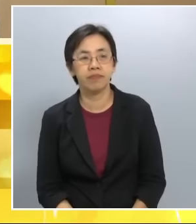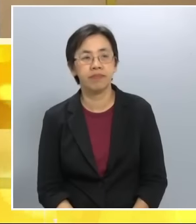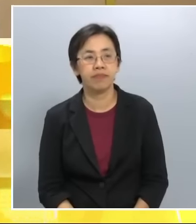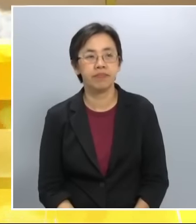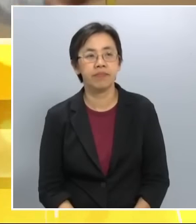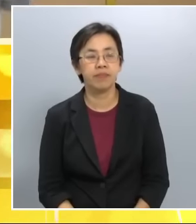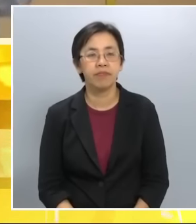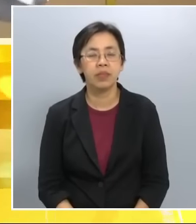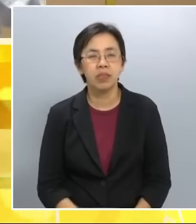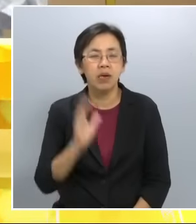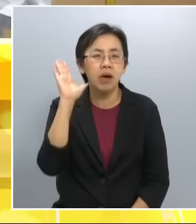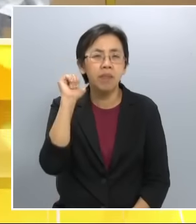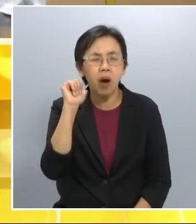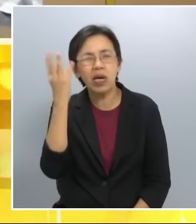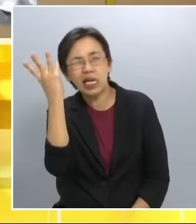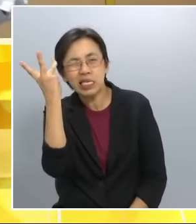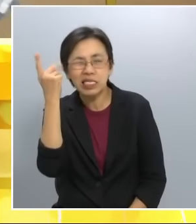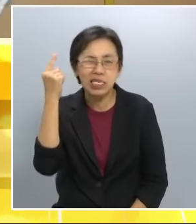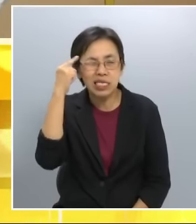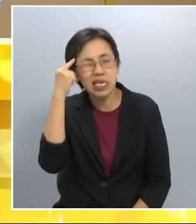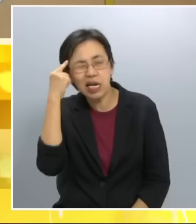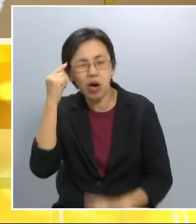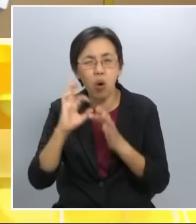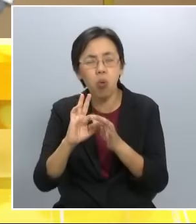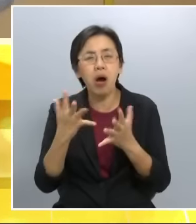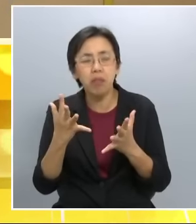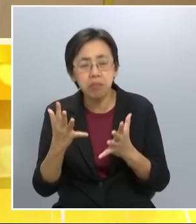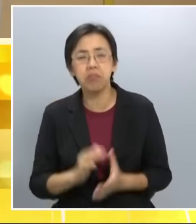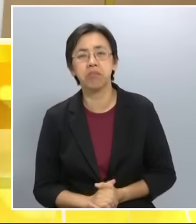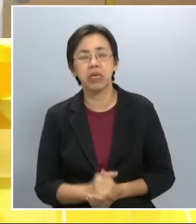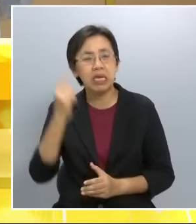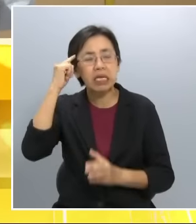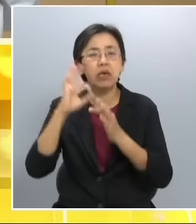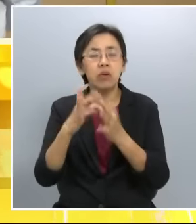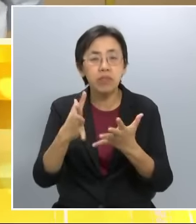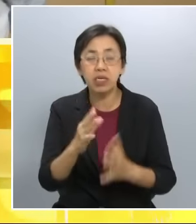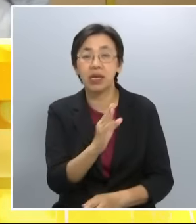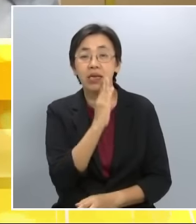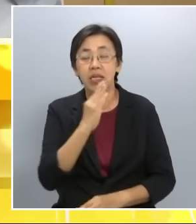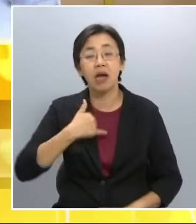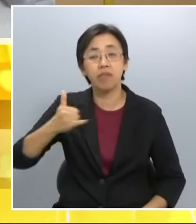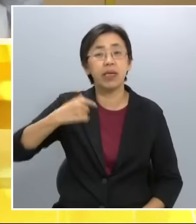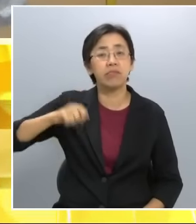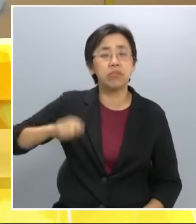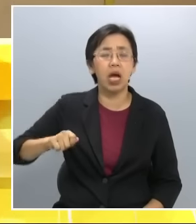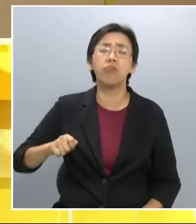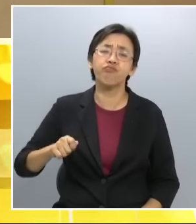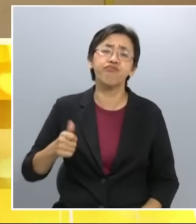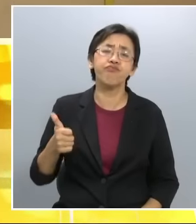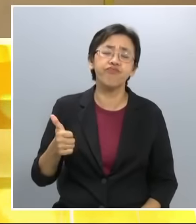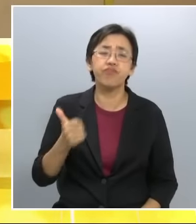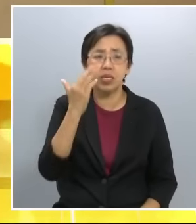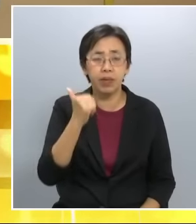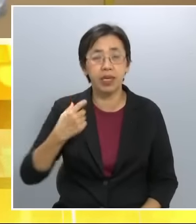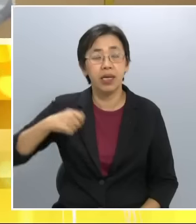จริงๆคุณพ่อก็ไม่ได้กังวลในเรื่องนี้มากอะนะคะท่านก็บอกว่าการขึ้นศาลก็ดีเหมือนกันเพราะว่าก็จะได้ส